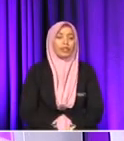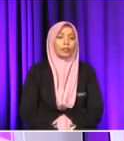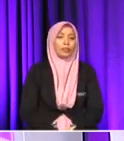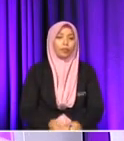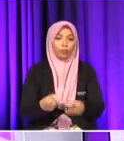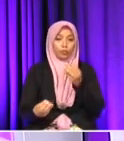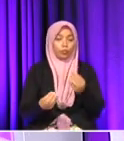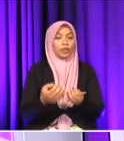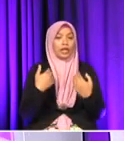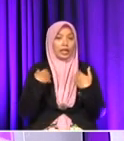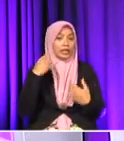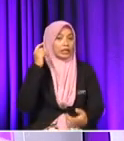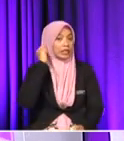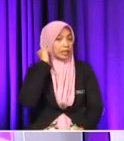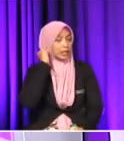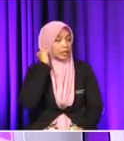atas